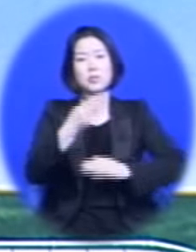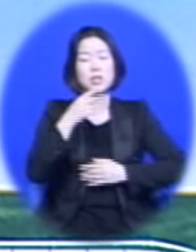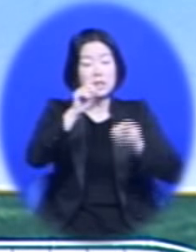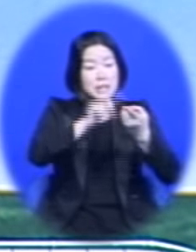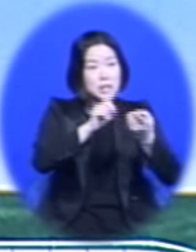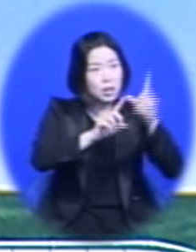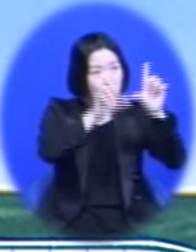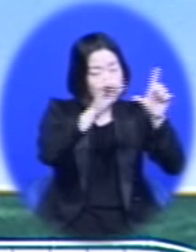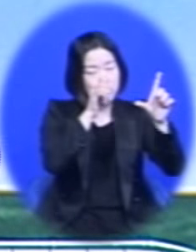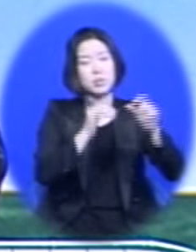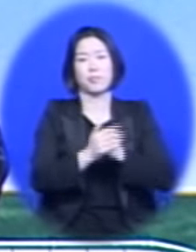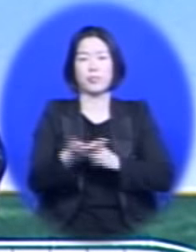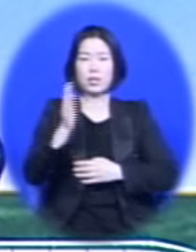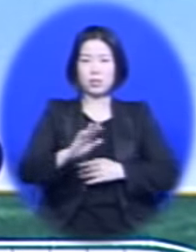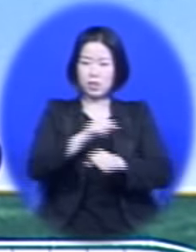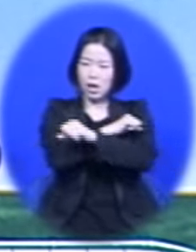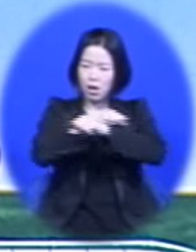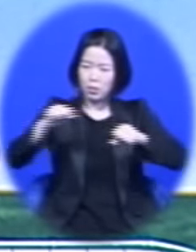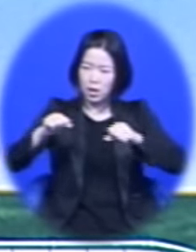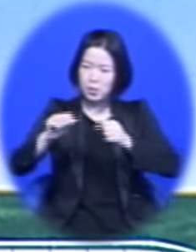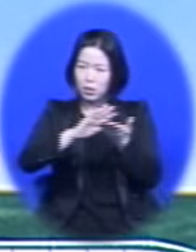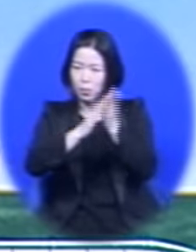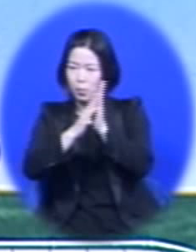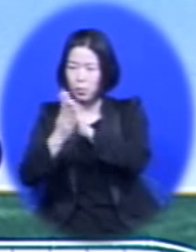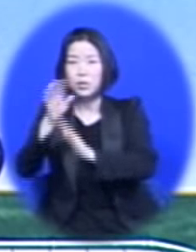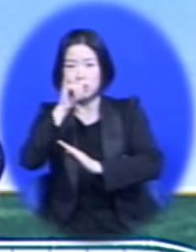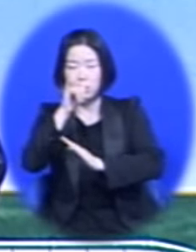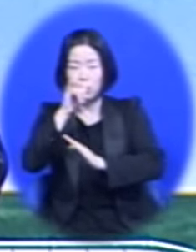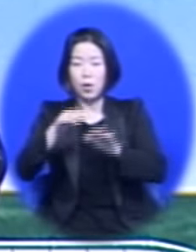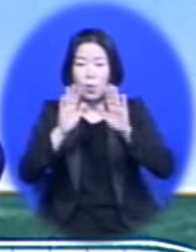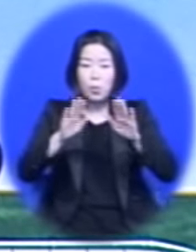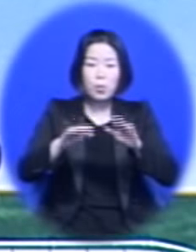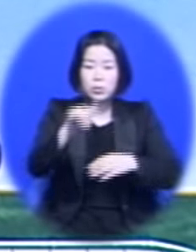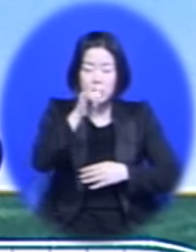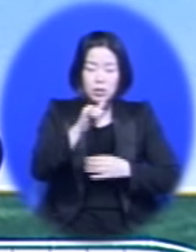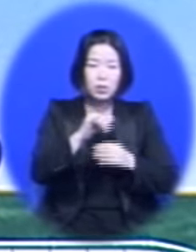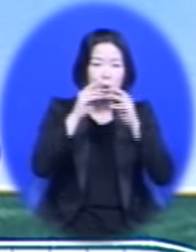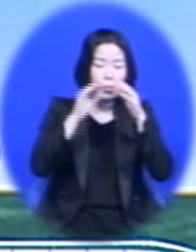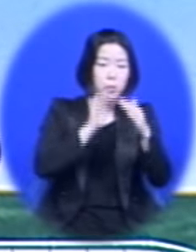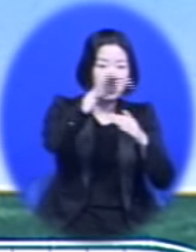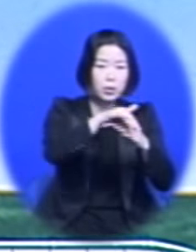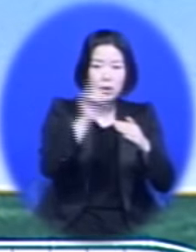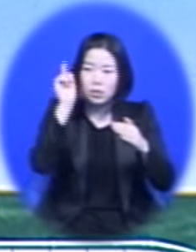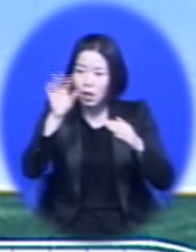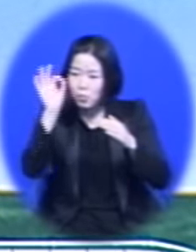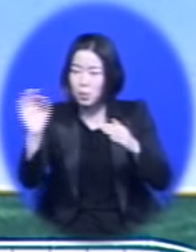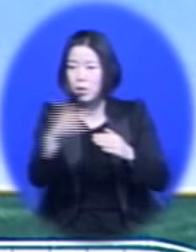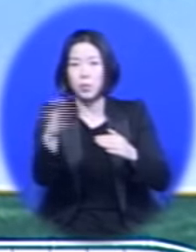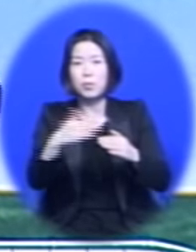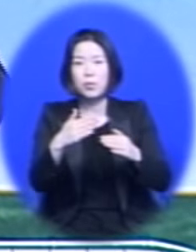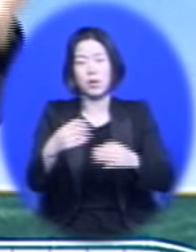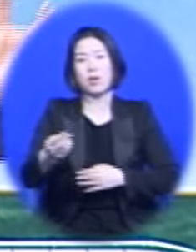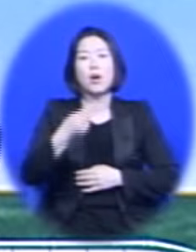그대로입니다. 그러나 사막은 변화무쌍합니다. 오늘 있던 모래 언덕이 내일이면 사라지고 없던 모래